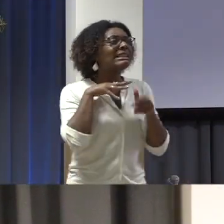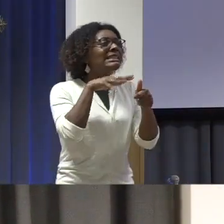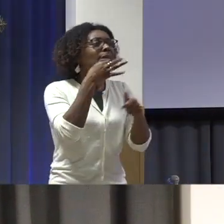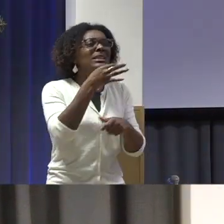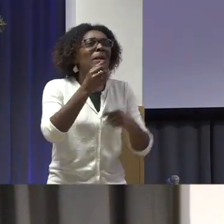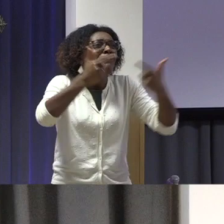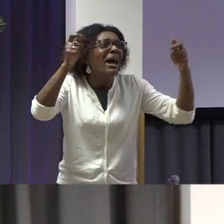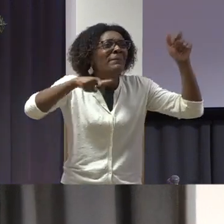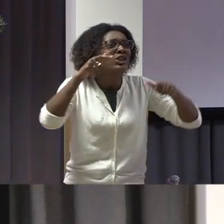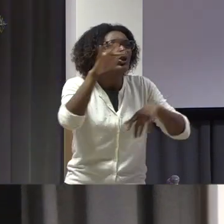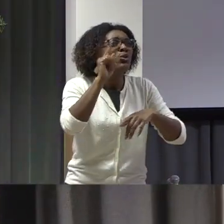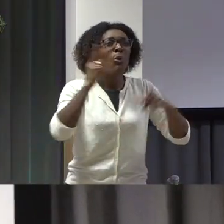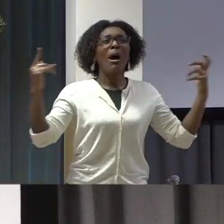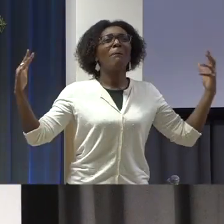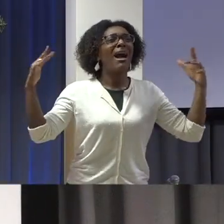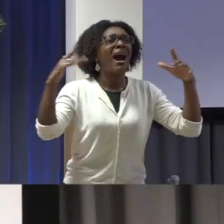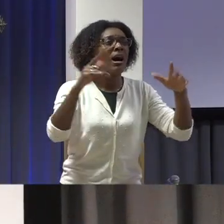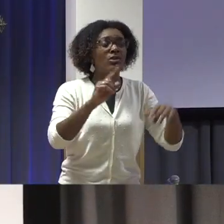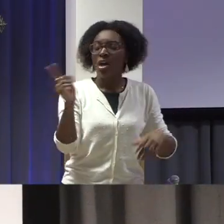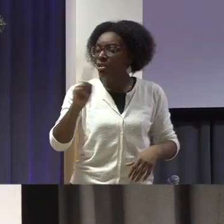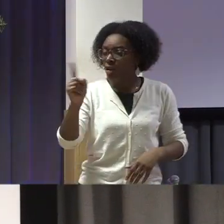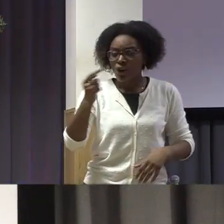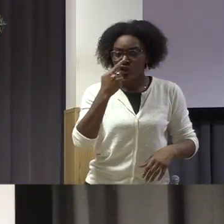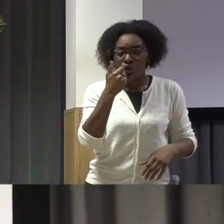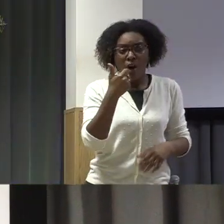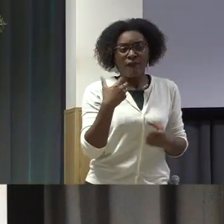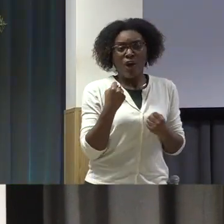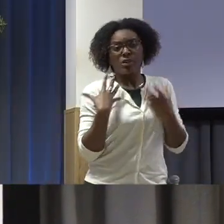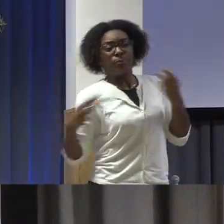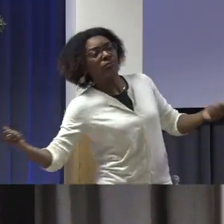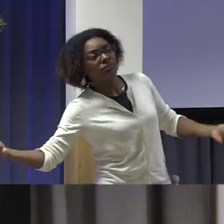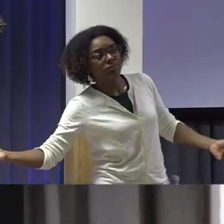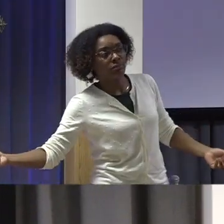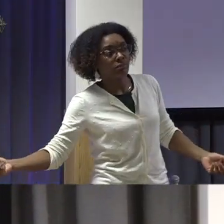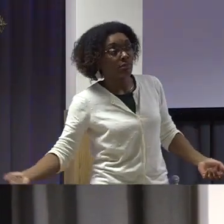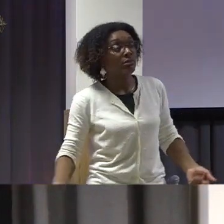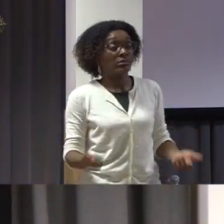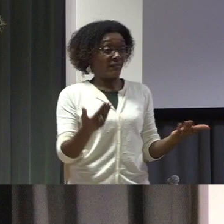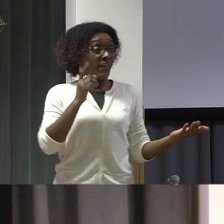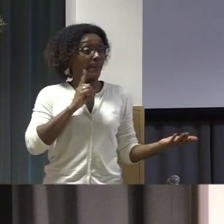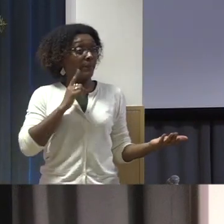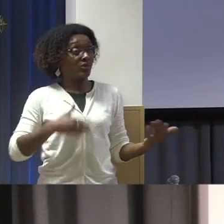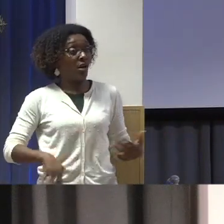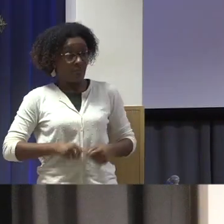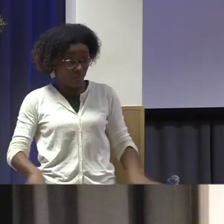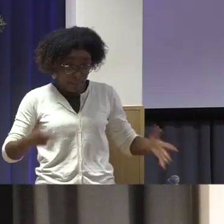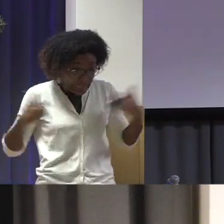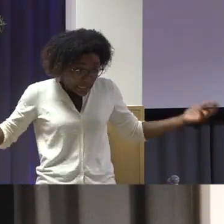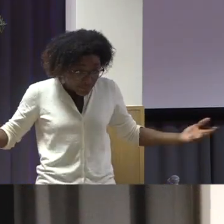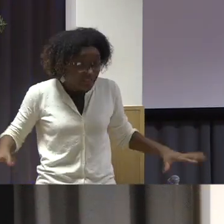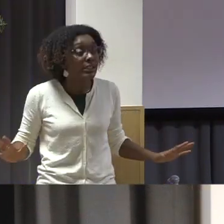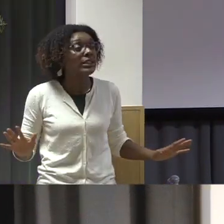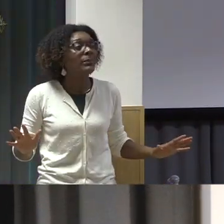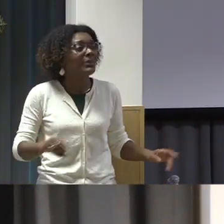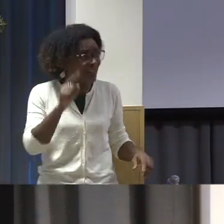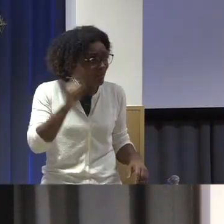serviteur de dieu servante de dieu nous voulons travailler agir avec l'autorité du